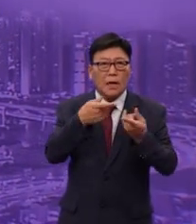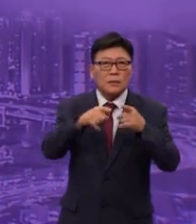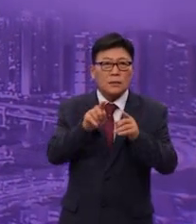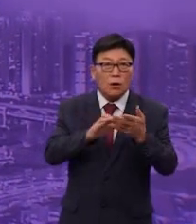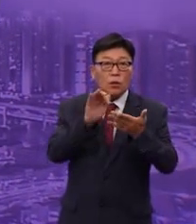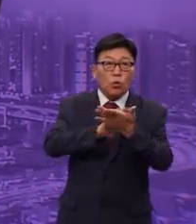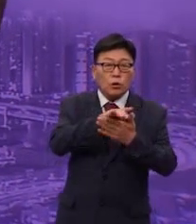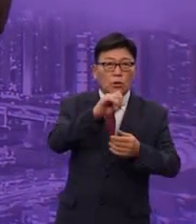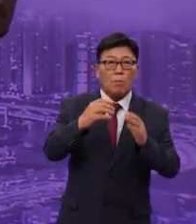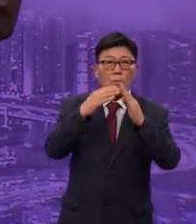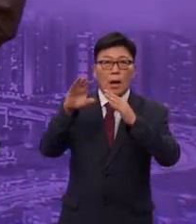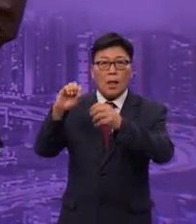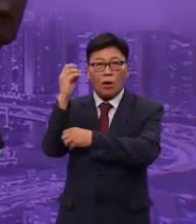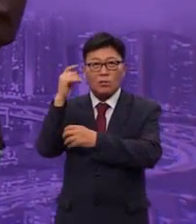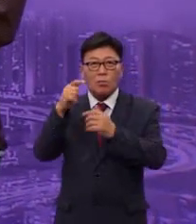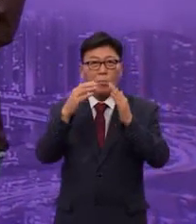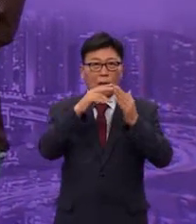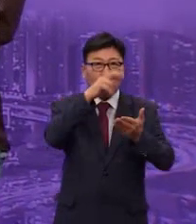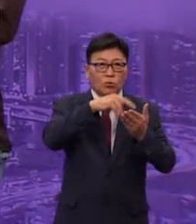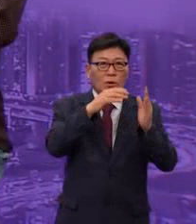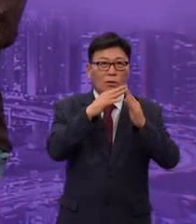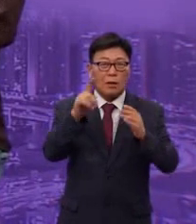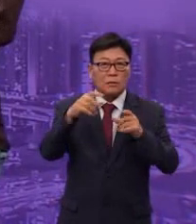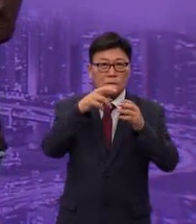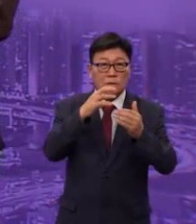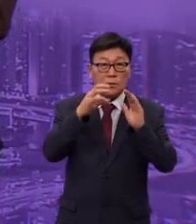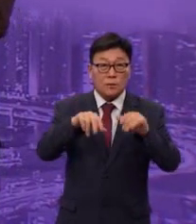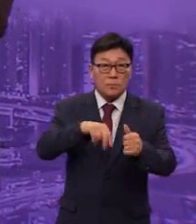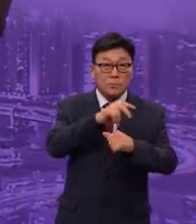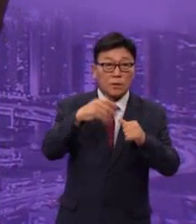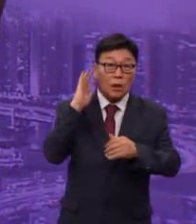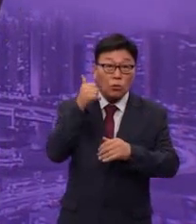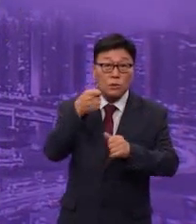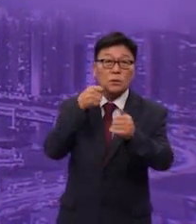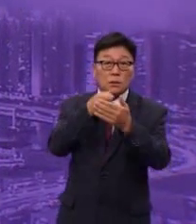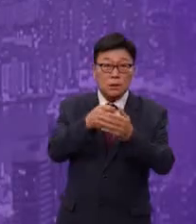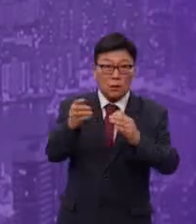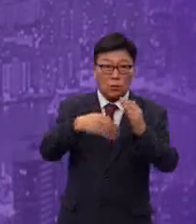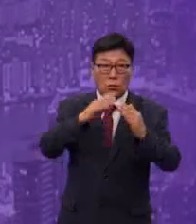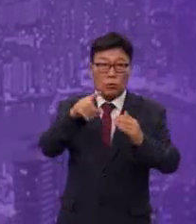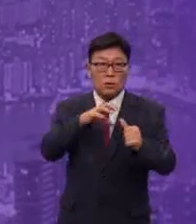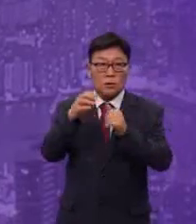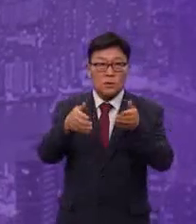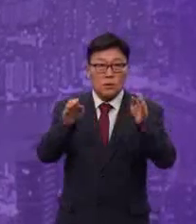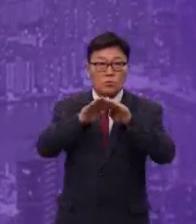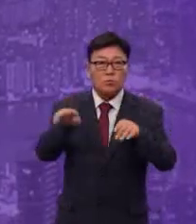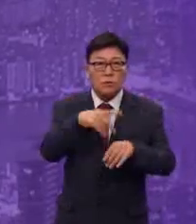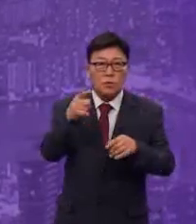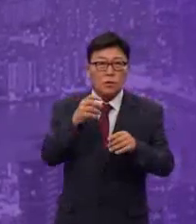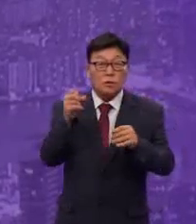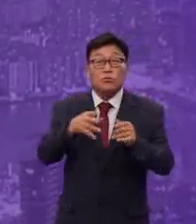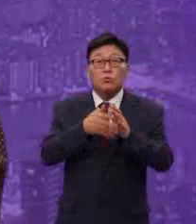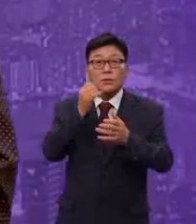놀이터, 마을회관, 마을도서관, 거점시설 등 대통령령으로 정하는 공동유형시설을 우리는 도시재생의